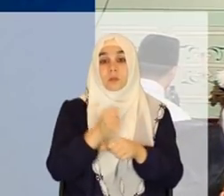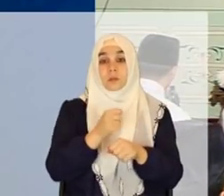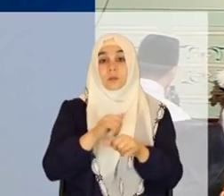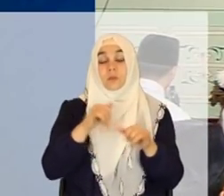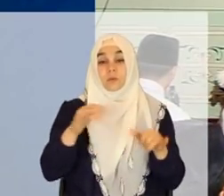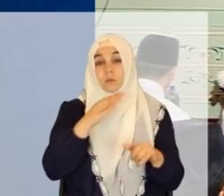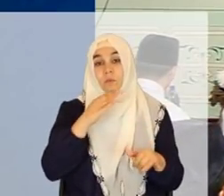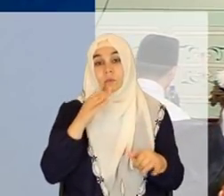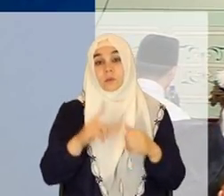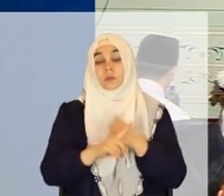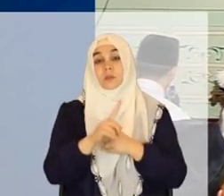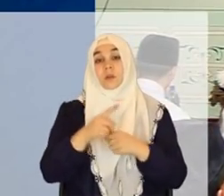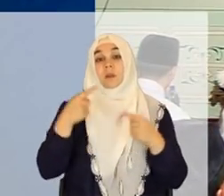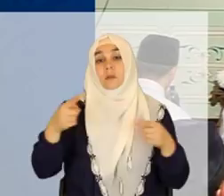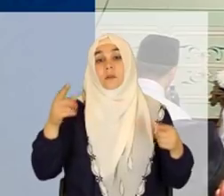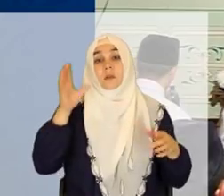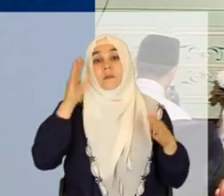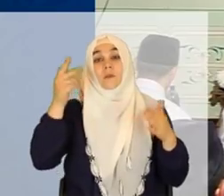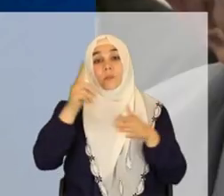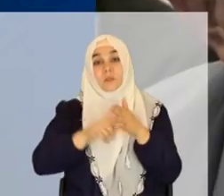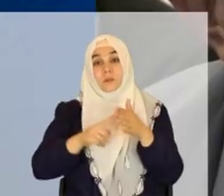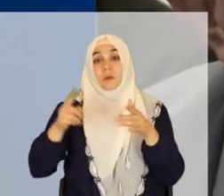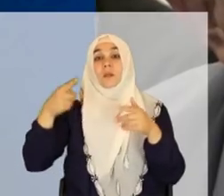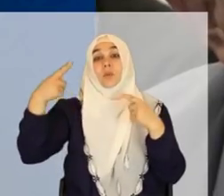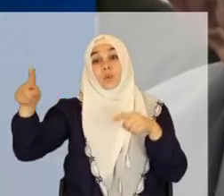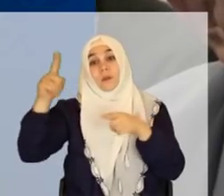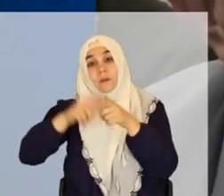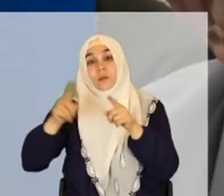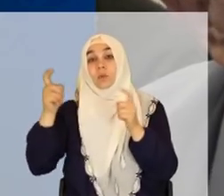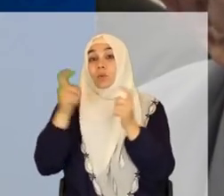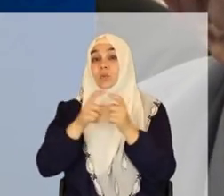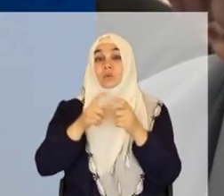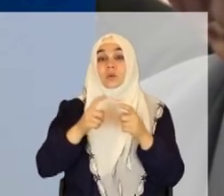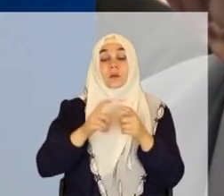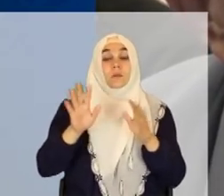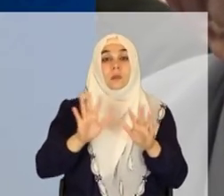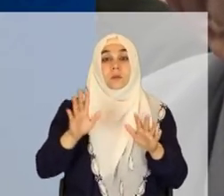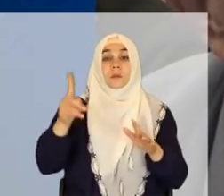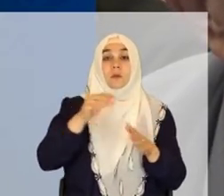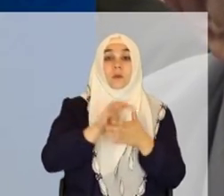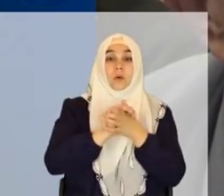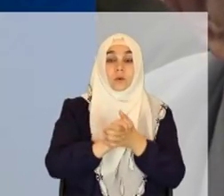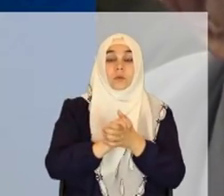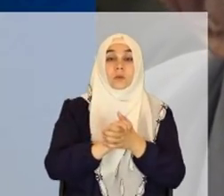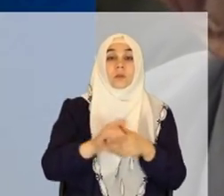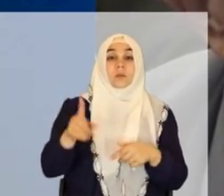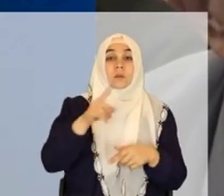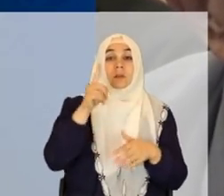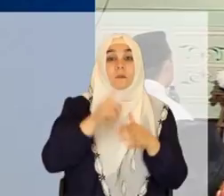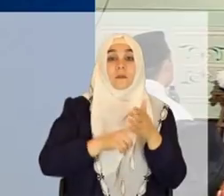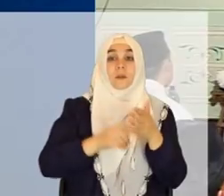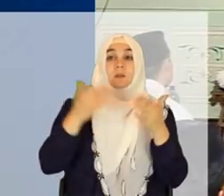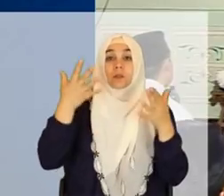ko'p. Shuning uchun turli dinlarning vakillari bir-biri bilan urush janjal qilishdan ko'ra hammasi o'zini dinini